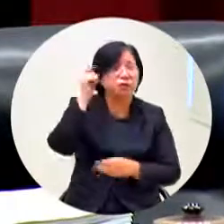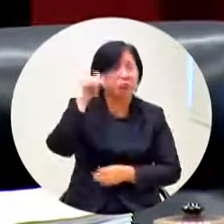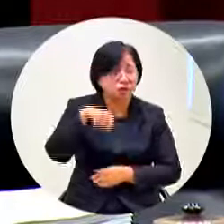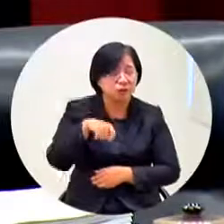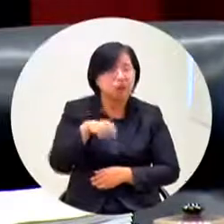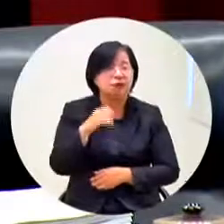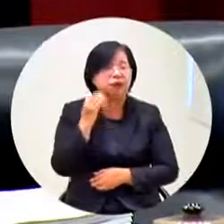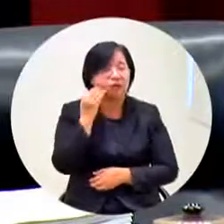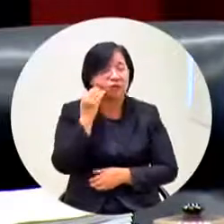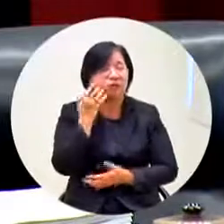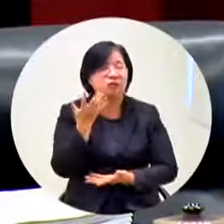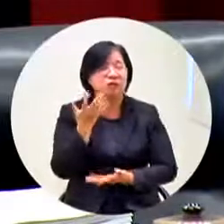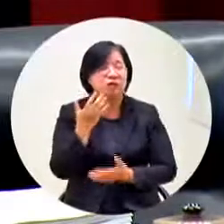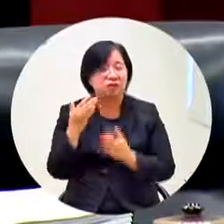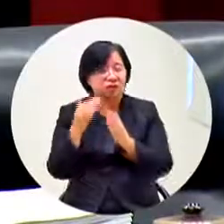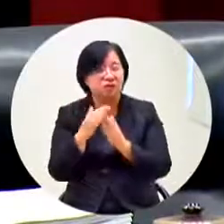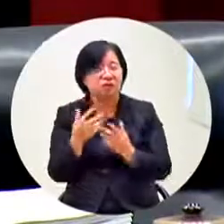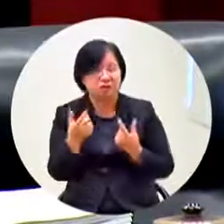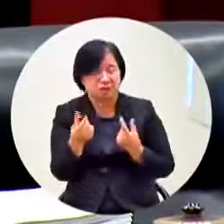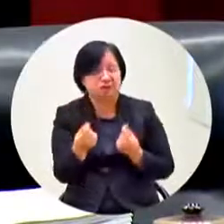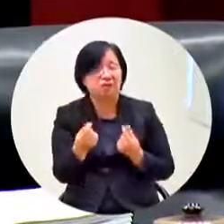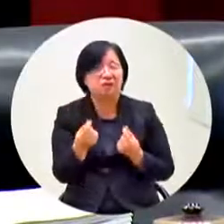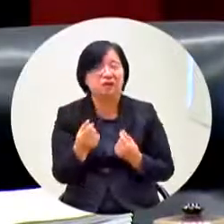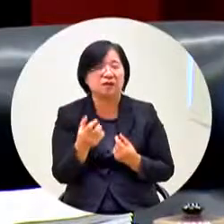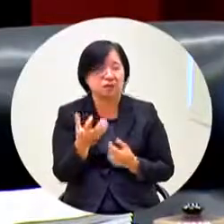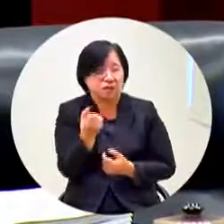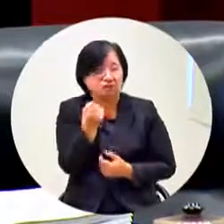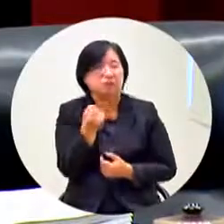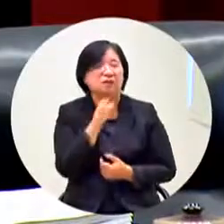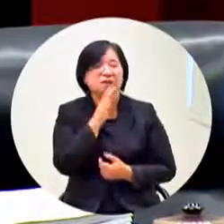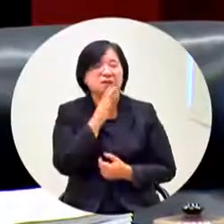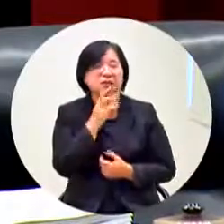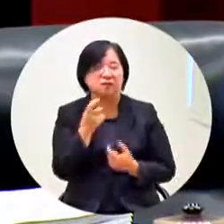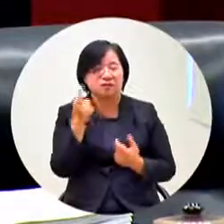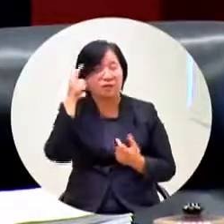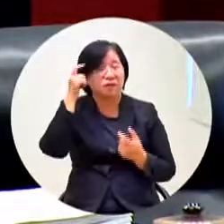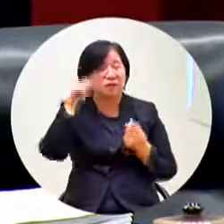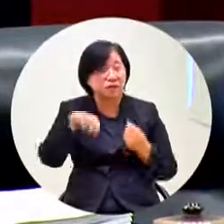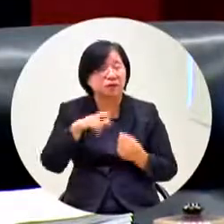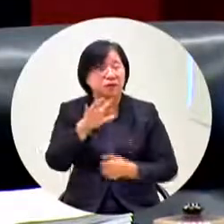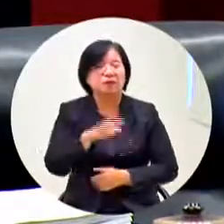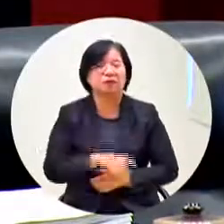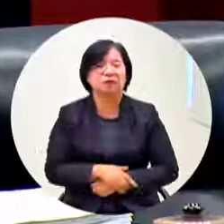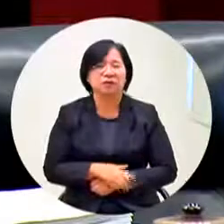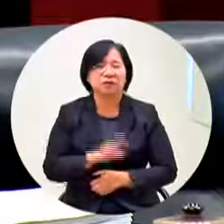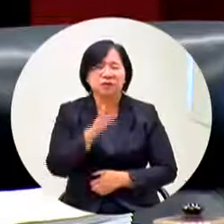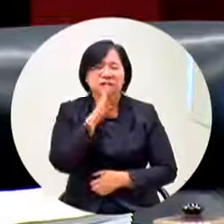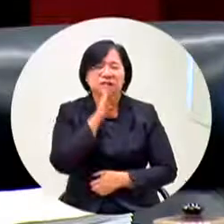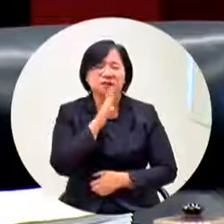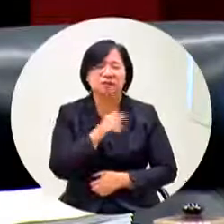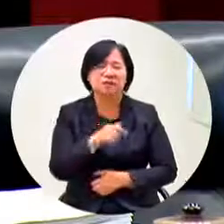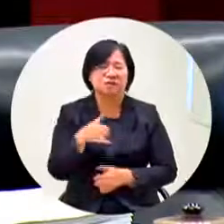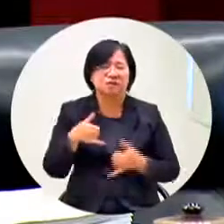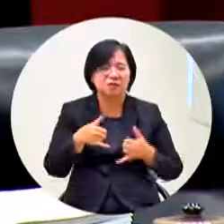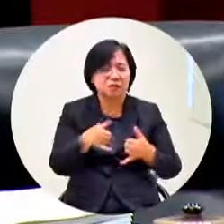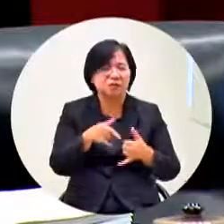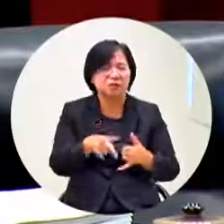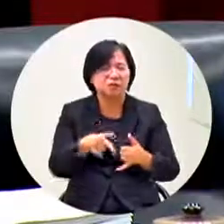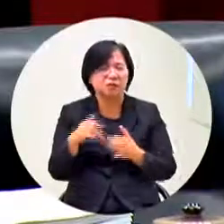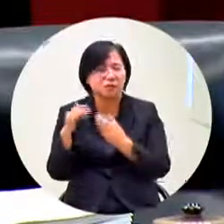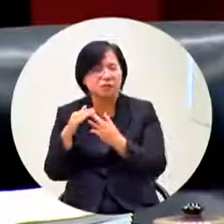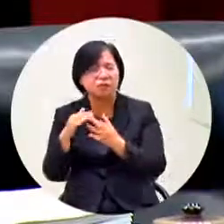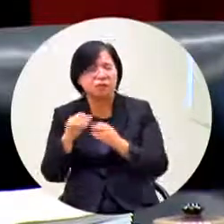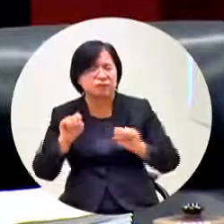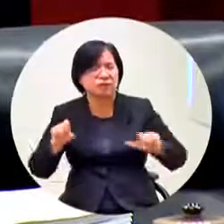是跟房屋是共有人，那 OK， 他们都同意。问题是有很多地方他不是啊，他有的是地